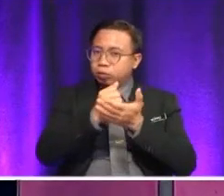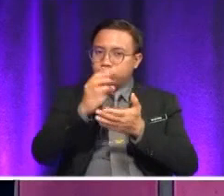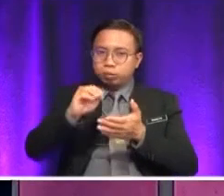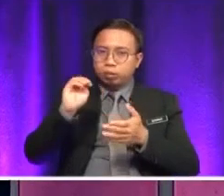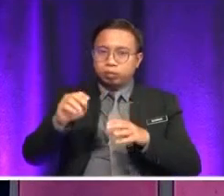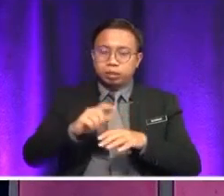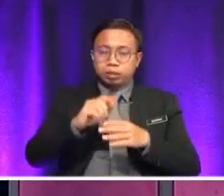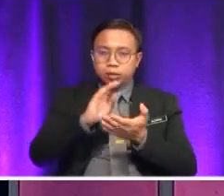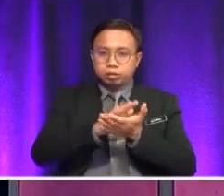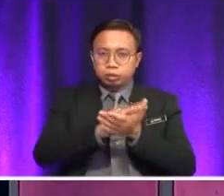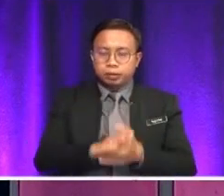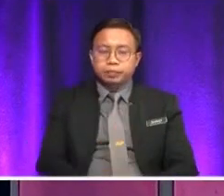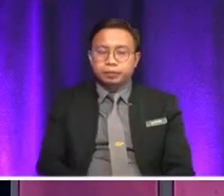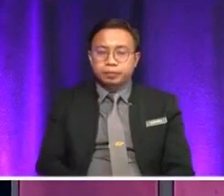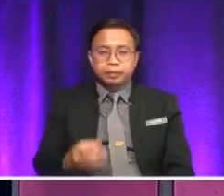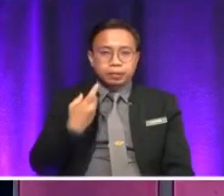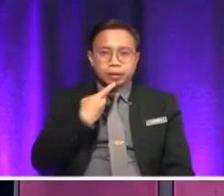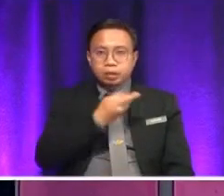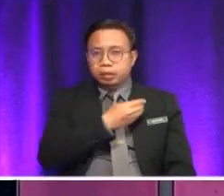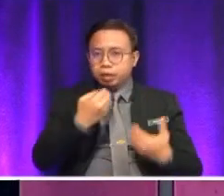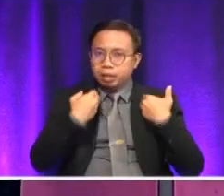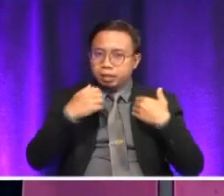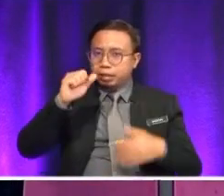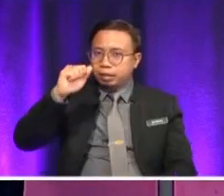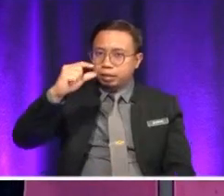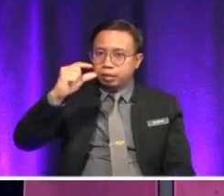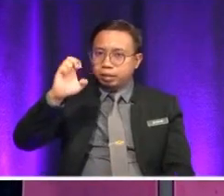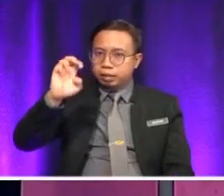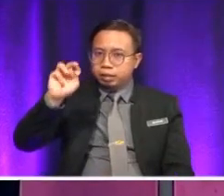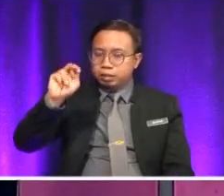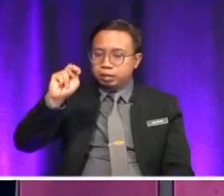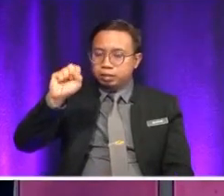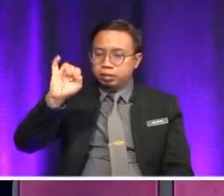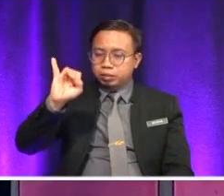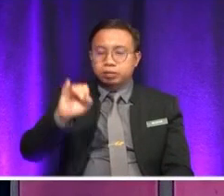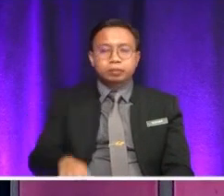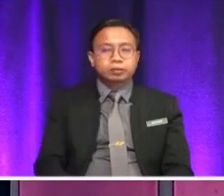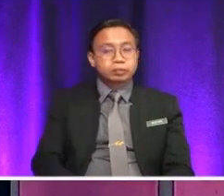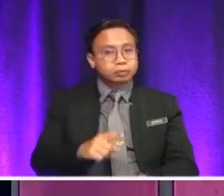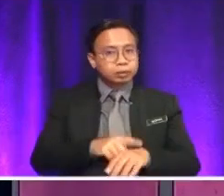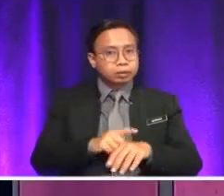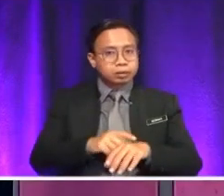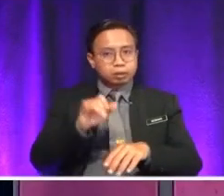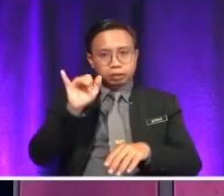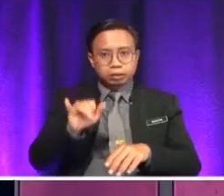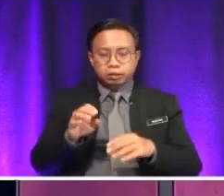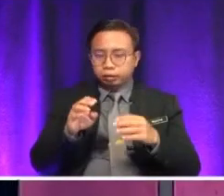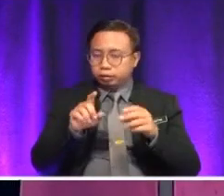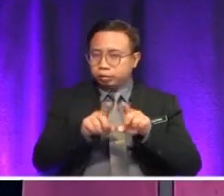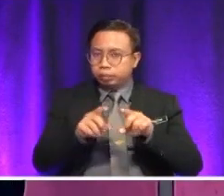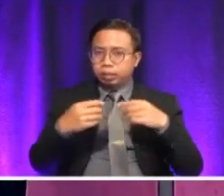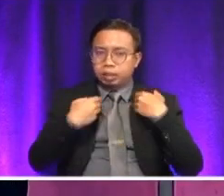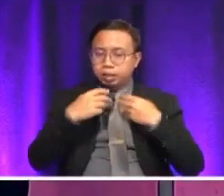sekolah. Dan juga kita juga ada agensi-agensi lain. Pada masa yang sama, sekolah juga ada